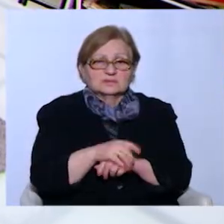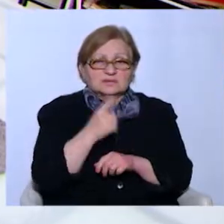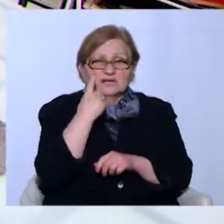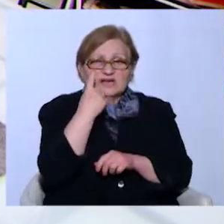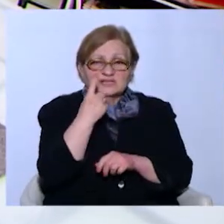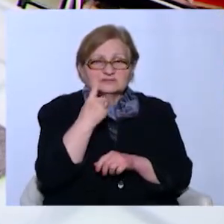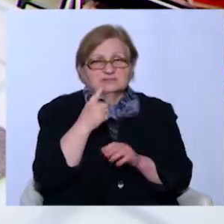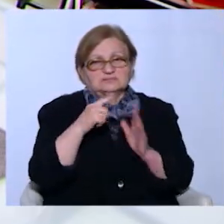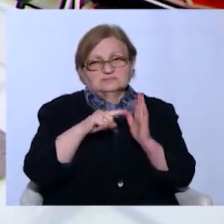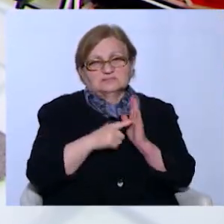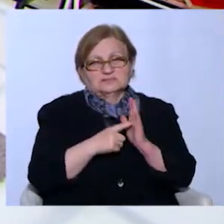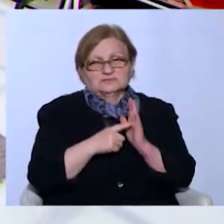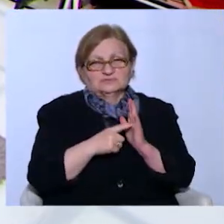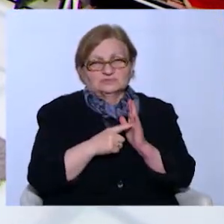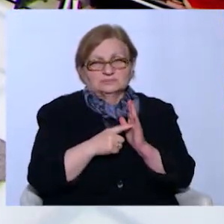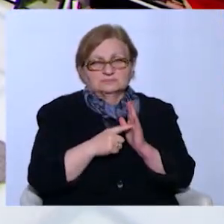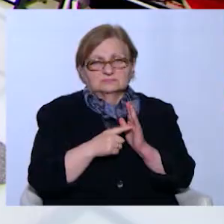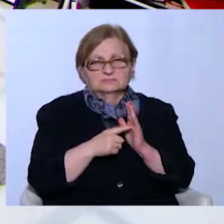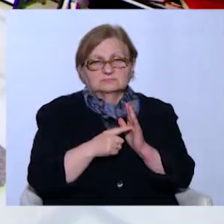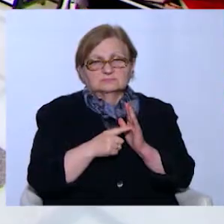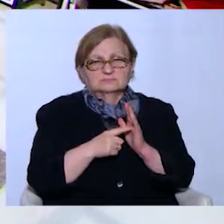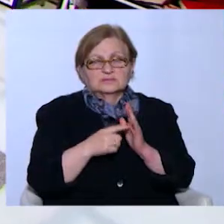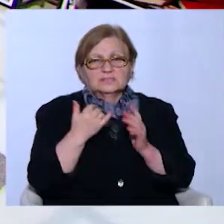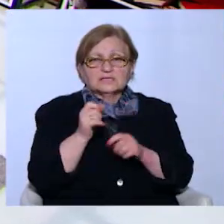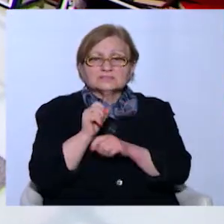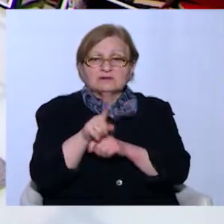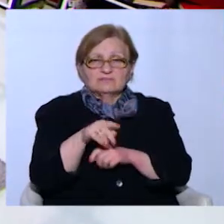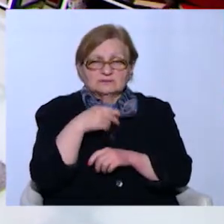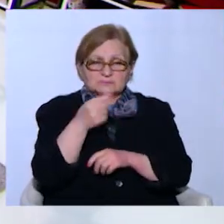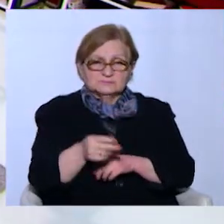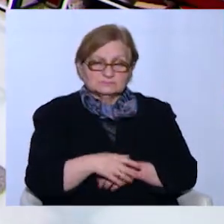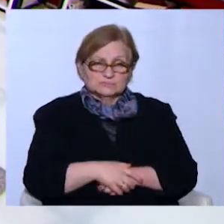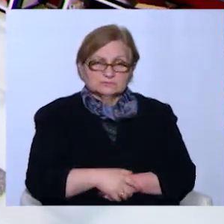1-1 წერტილში. მოდით გადავიდეთ დავალებაზე.